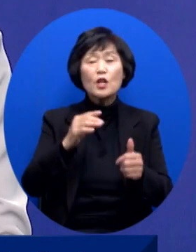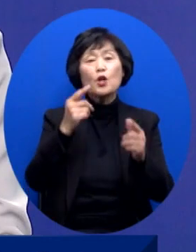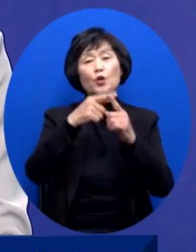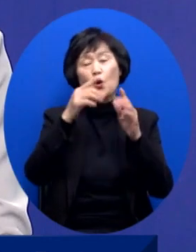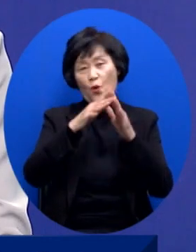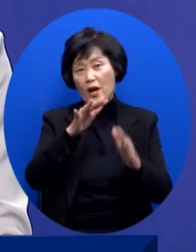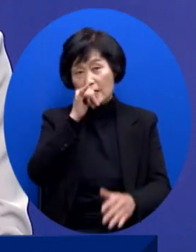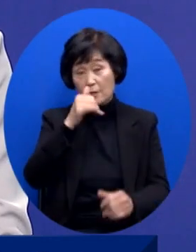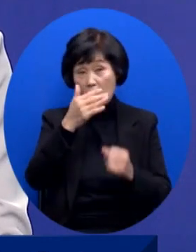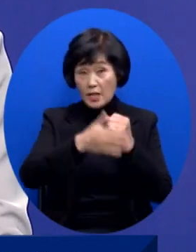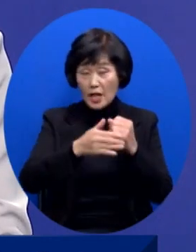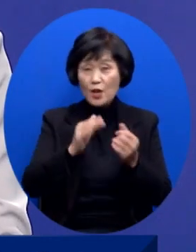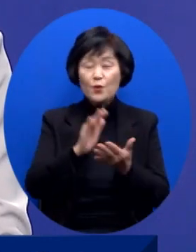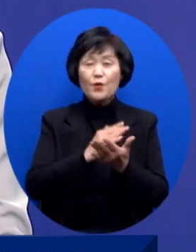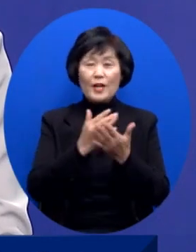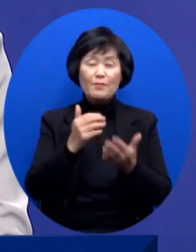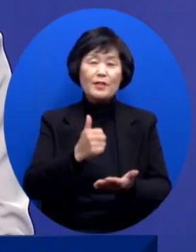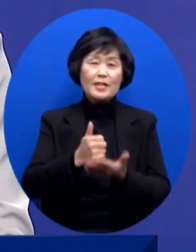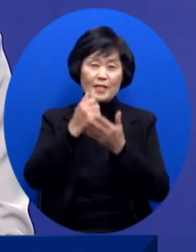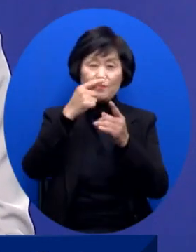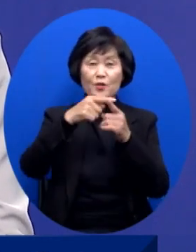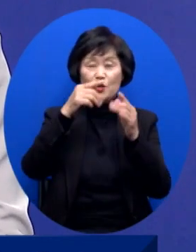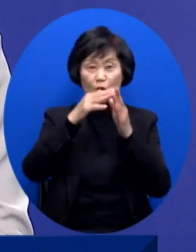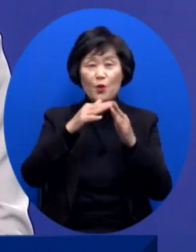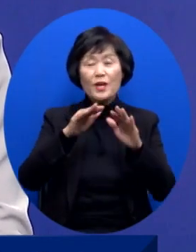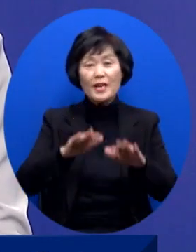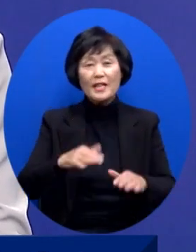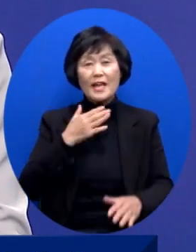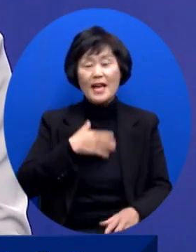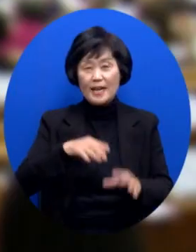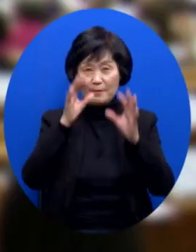나눔과 섬김의 교회 이야기를 홍정희 기자가 전해드립니다.